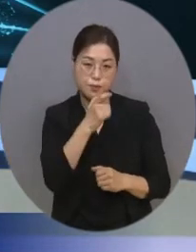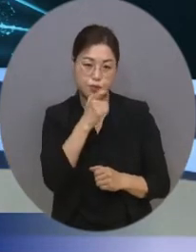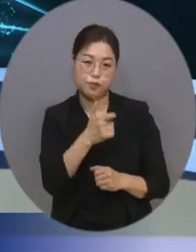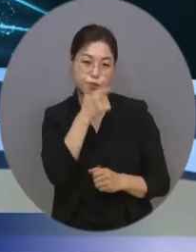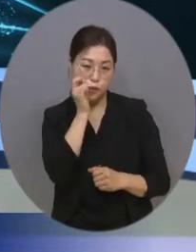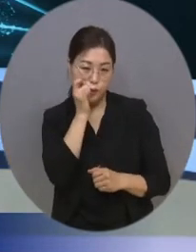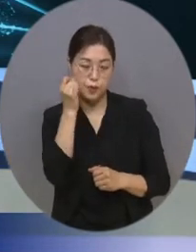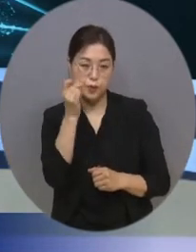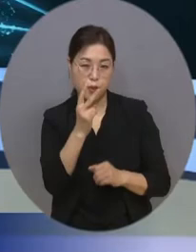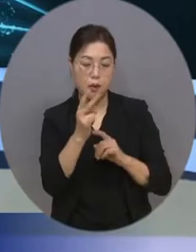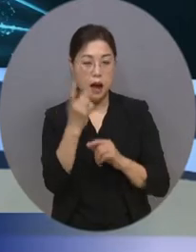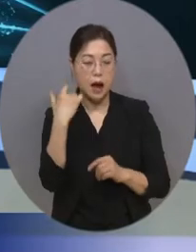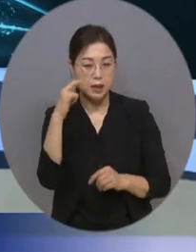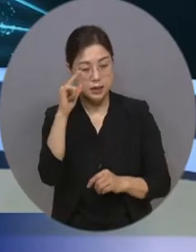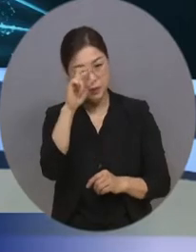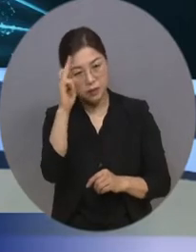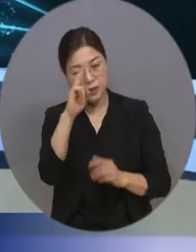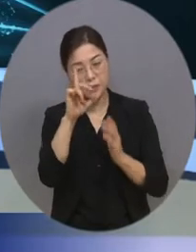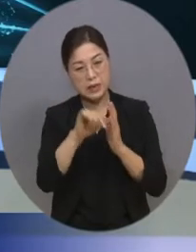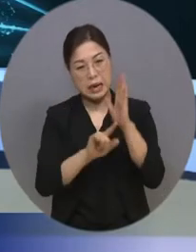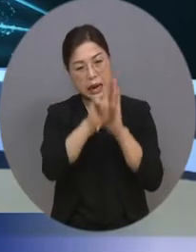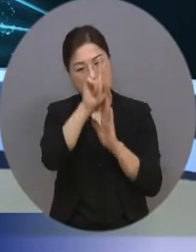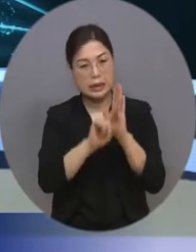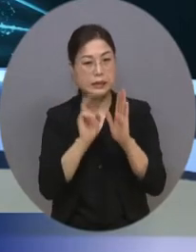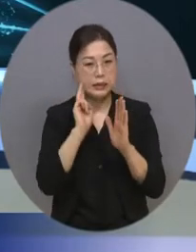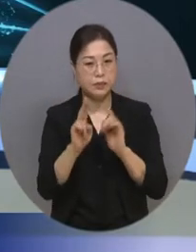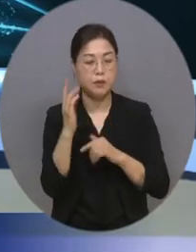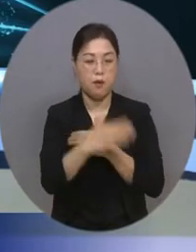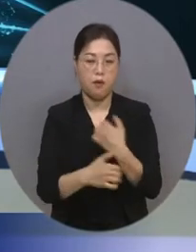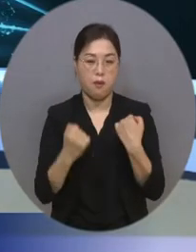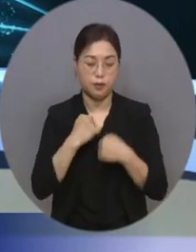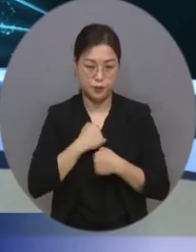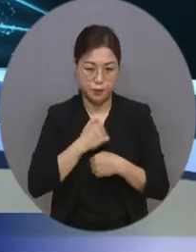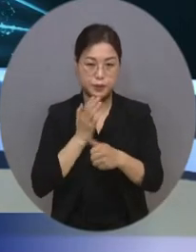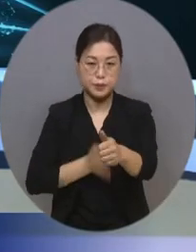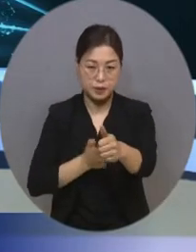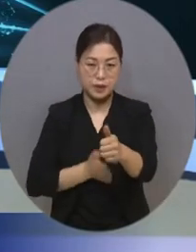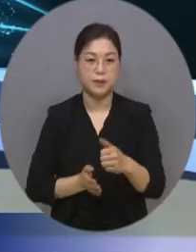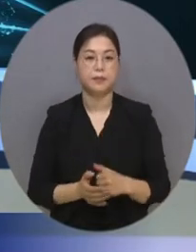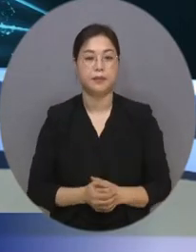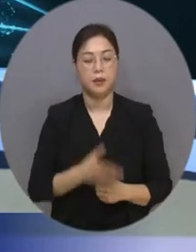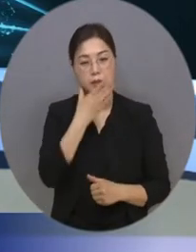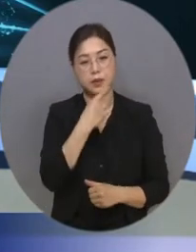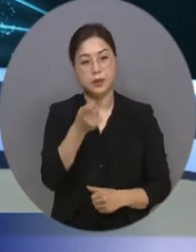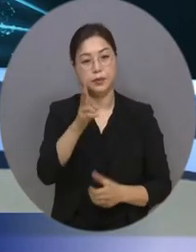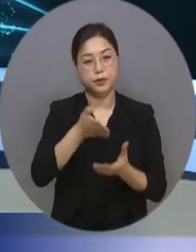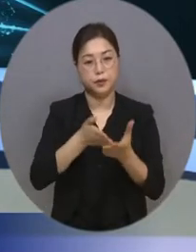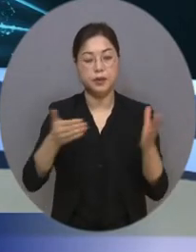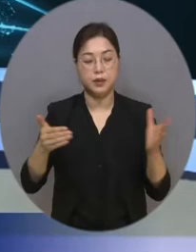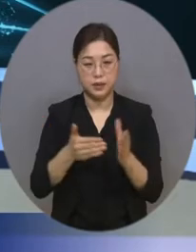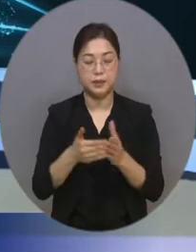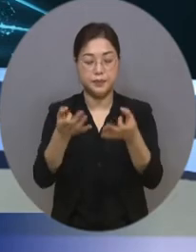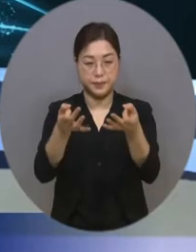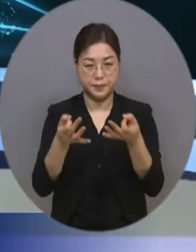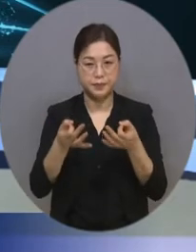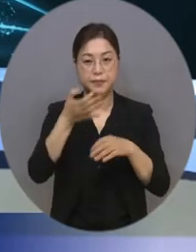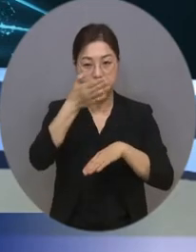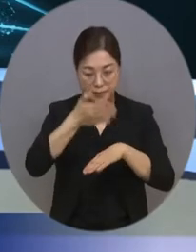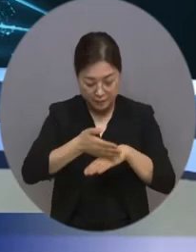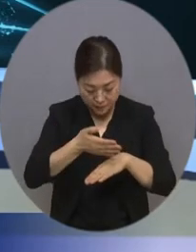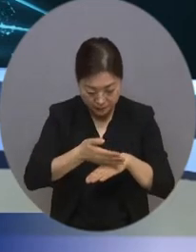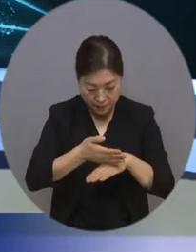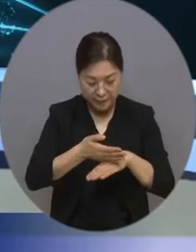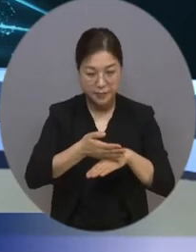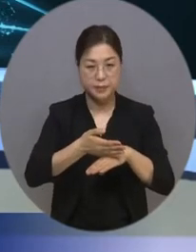일교차가 커지는 때인 요즘 건강 잘 챙기시기 바랍니다 이상 복지tv 뉴스를 마칩니다 시청해주신